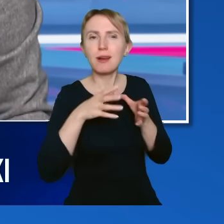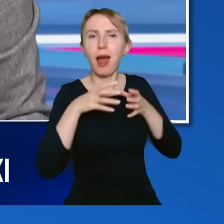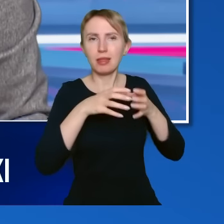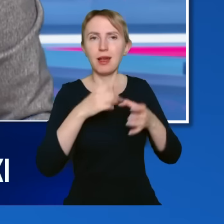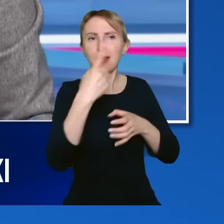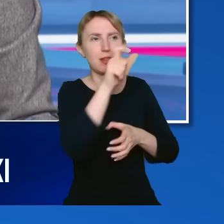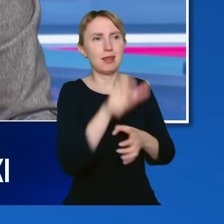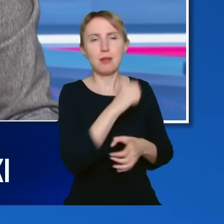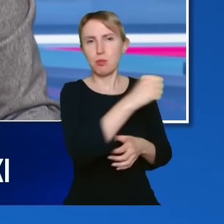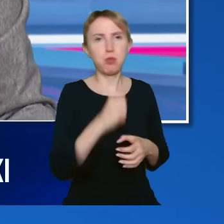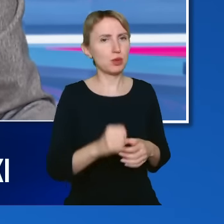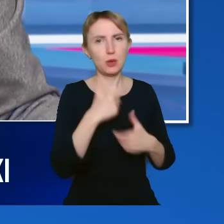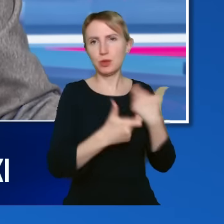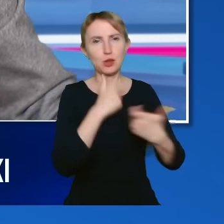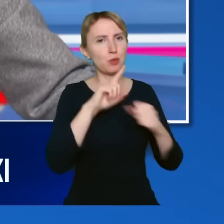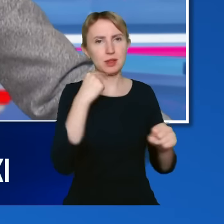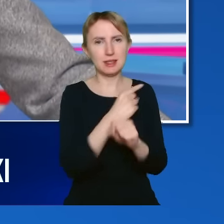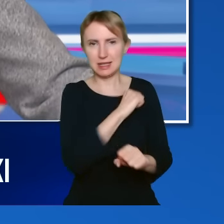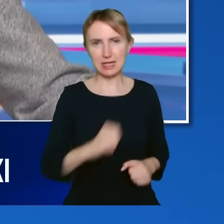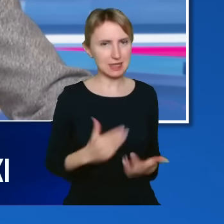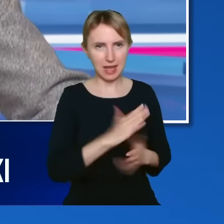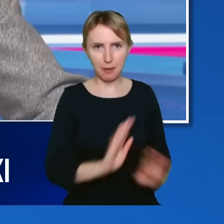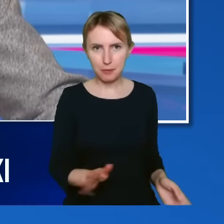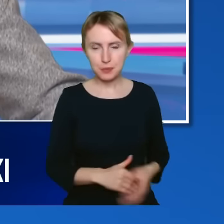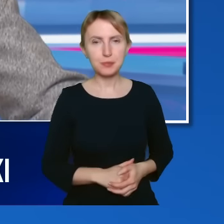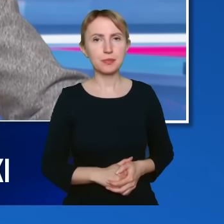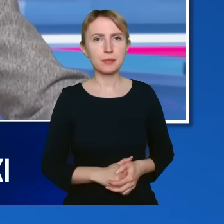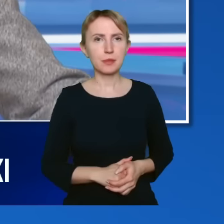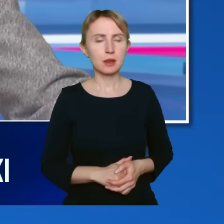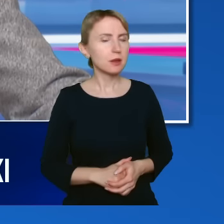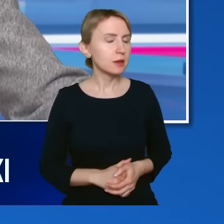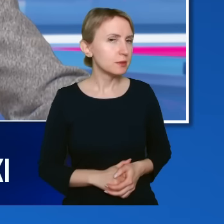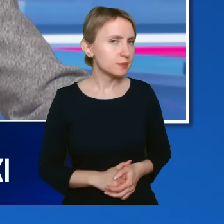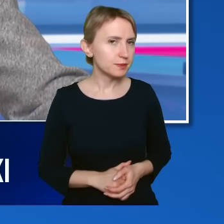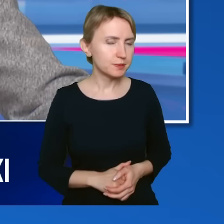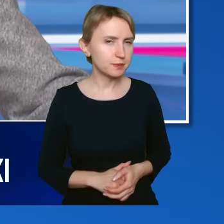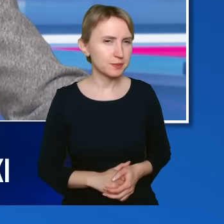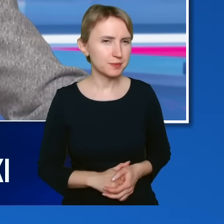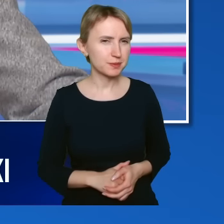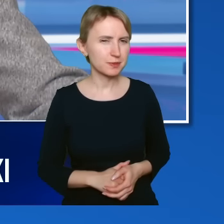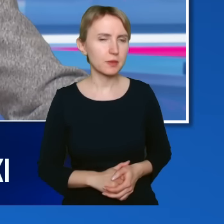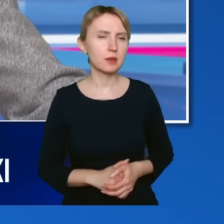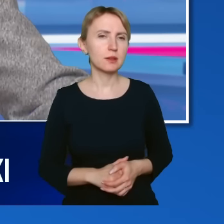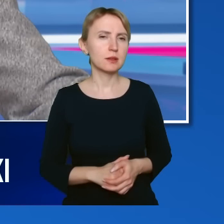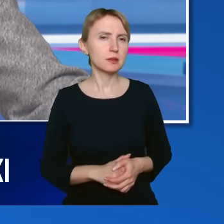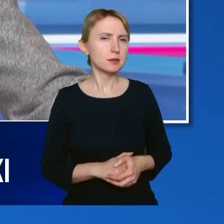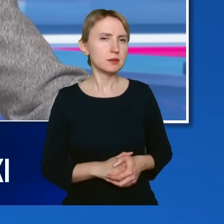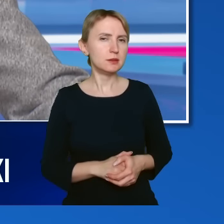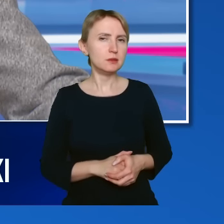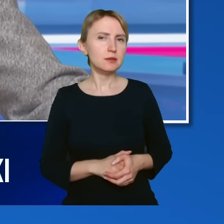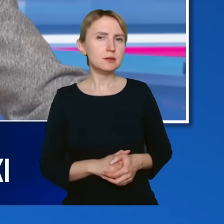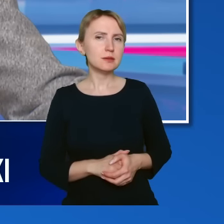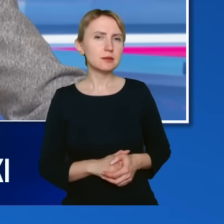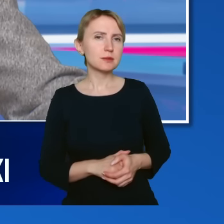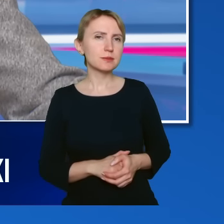nie podejmuje żadnych decyzji. I słyszał pan o aferze Rywina i o takim sformułowaniu dodanym lub czasopisma przez